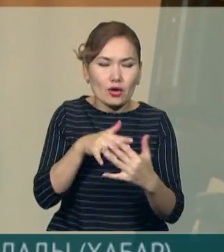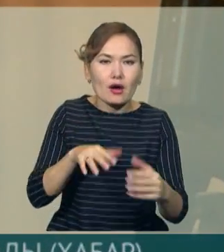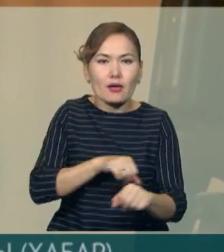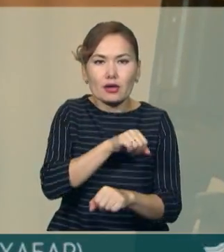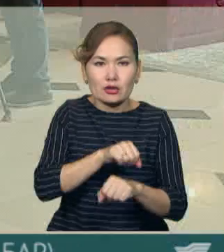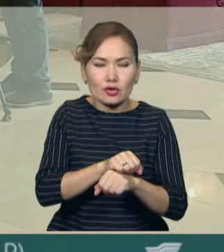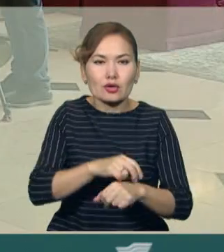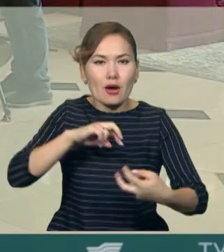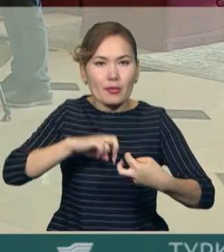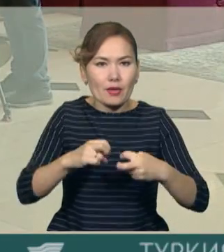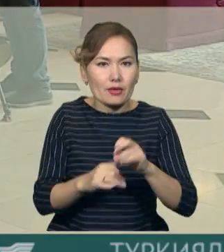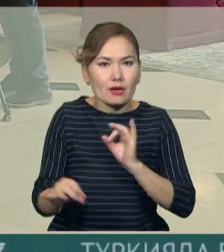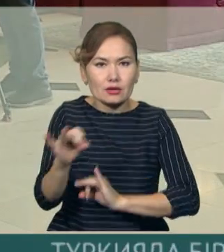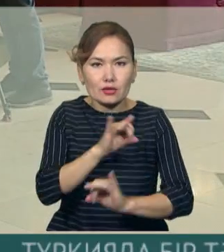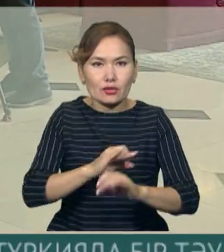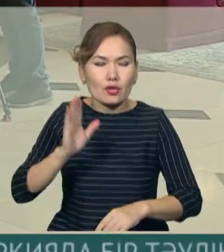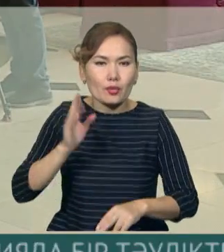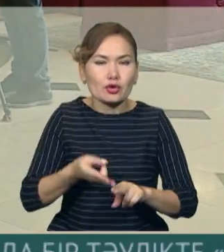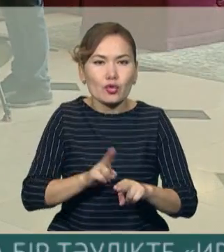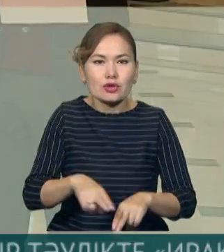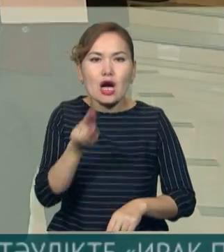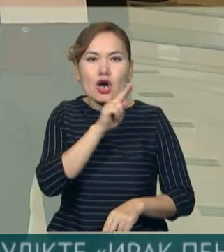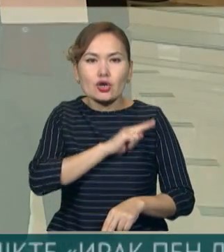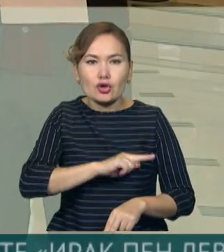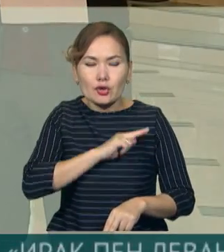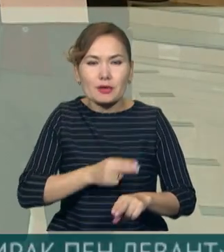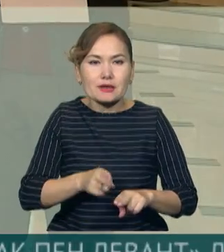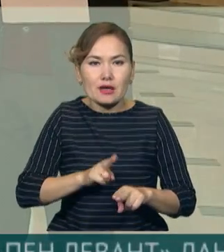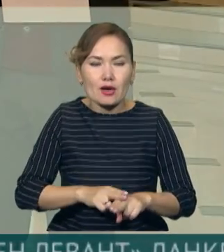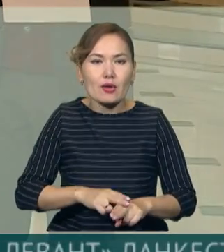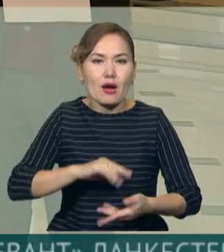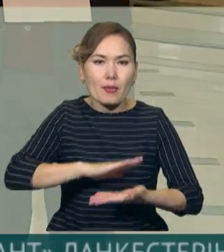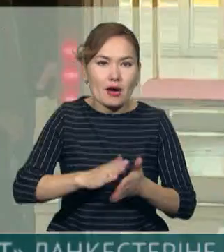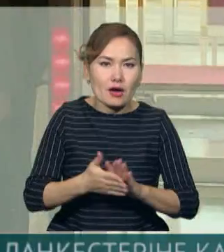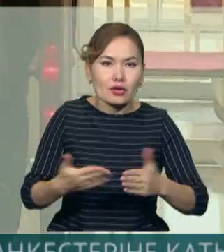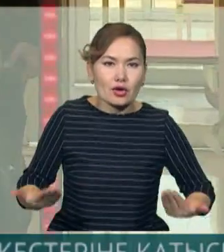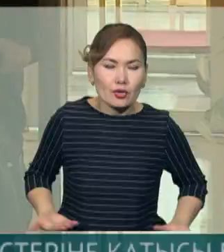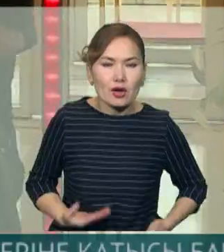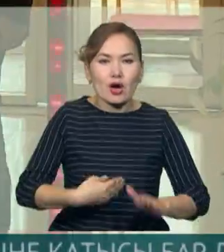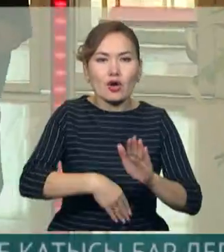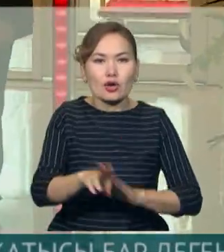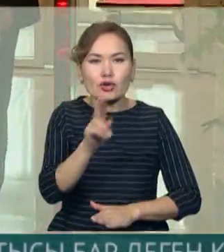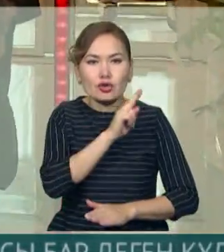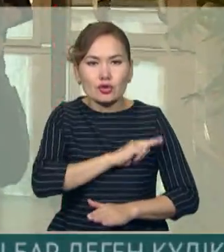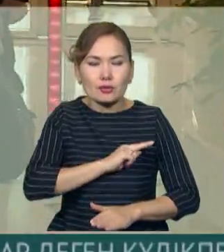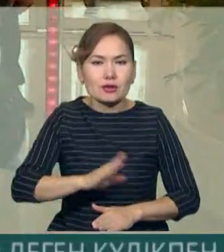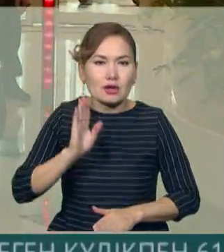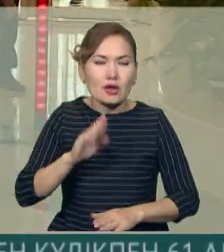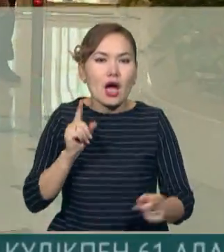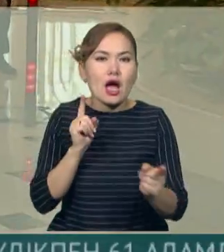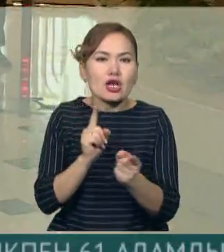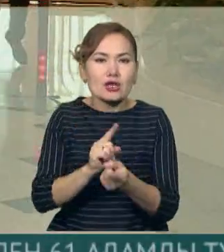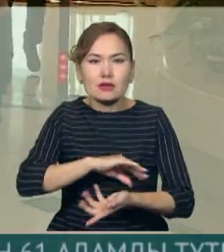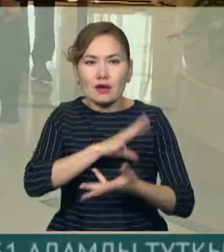жеткізілген уағдаластықтарды сақтауға және елдегі жағдайды әрі қарай тұрақтандыруға бағытталған. Кездесу